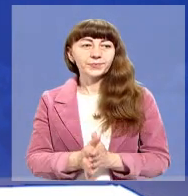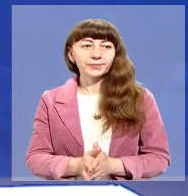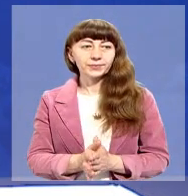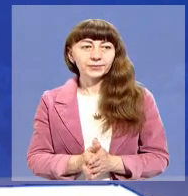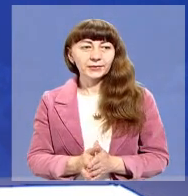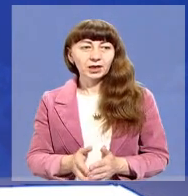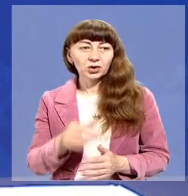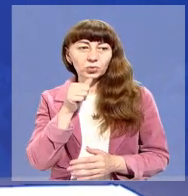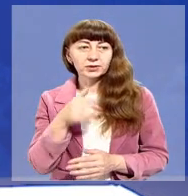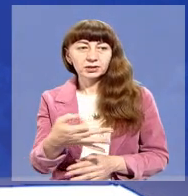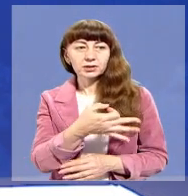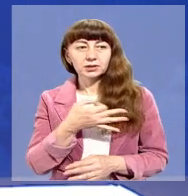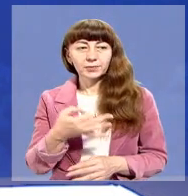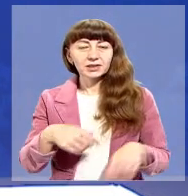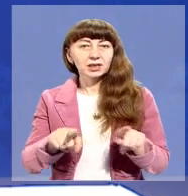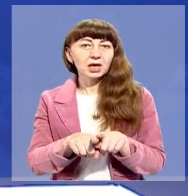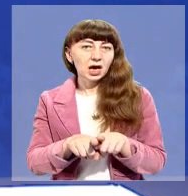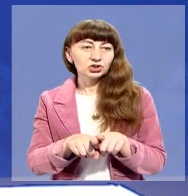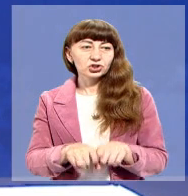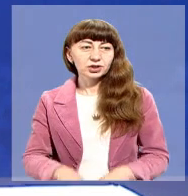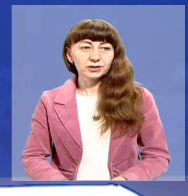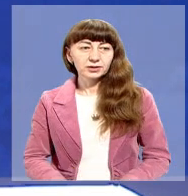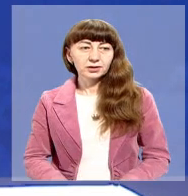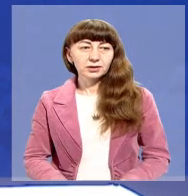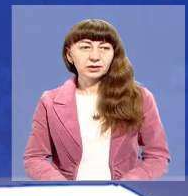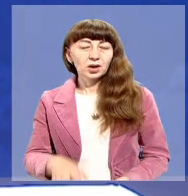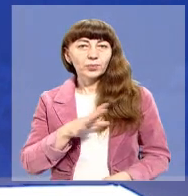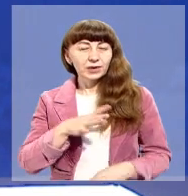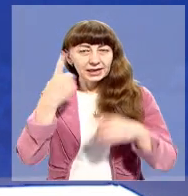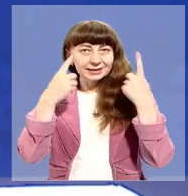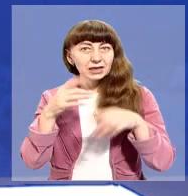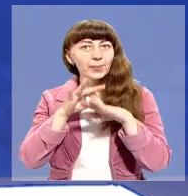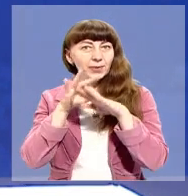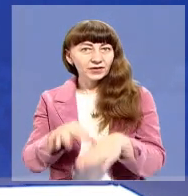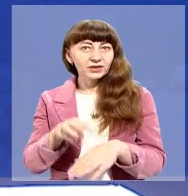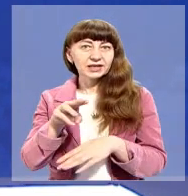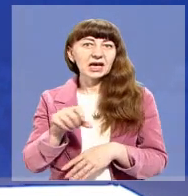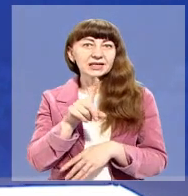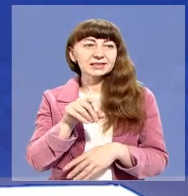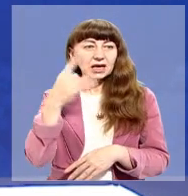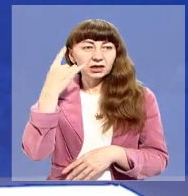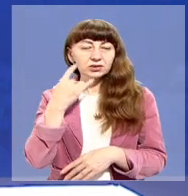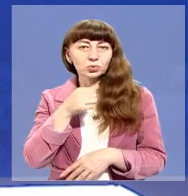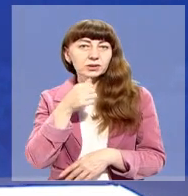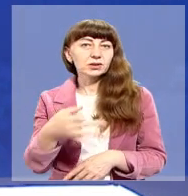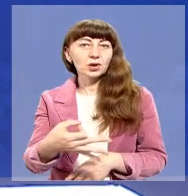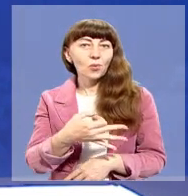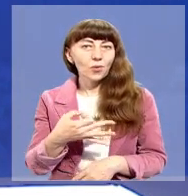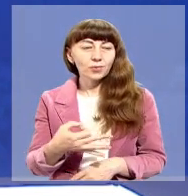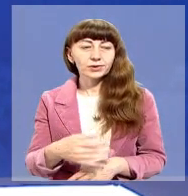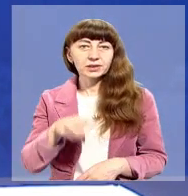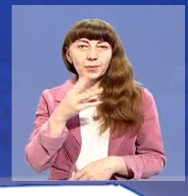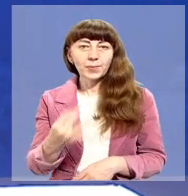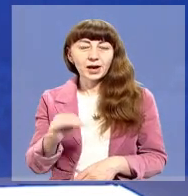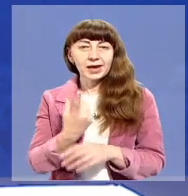акимата Кустанайской области также не остались в стороне и были инициаторами проведения акции «ТАЗа Казахстан» в нашей области. Так, в мае